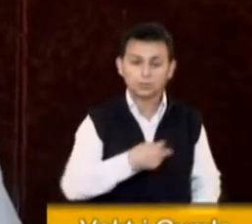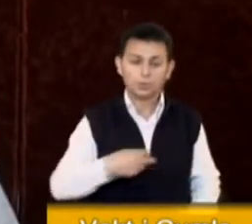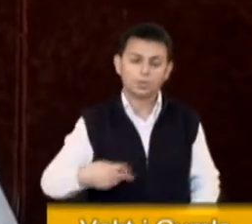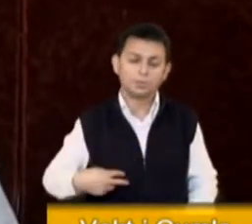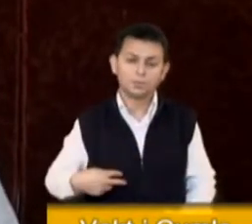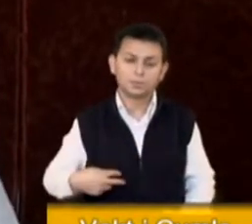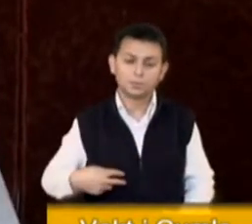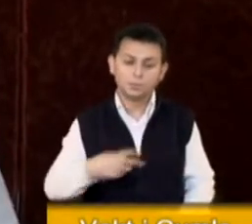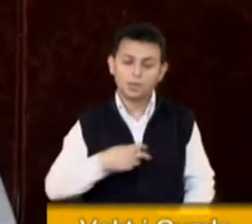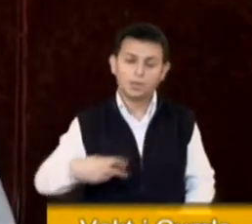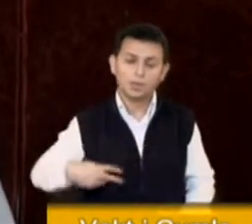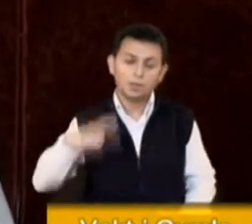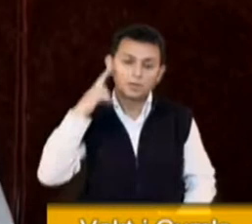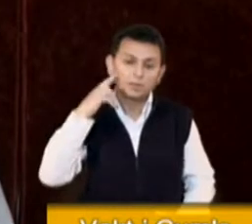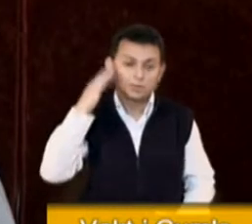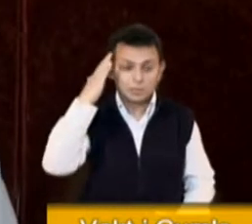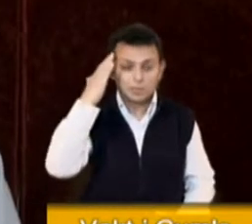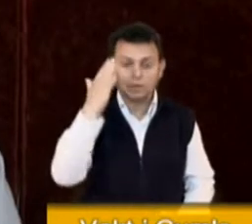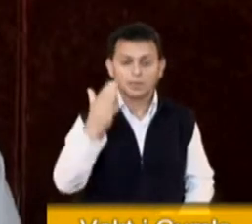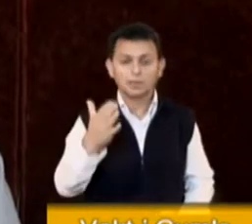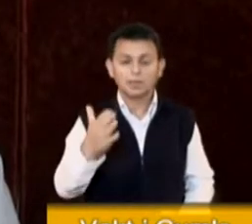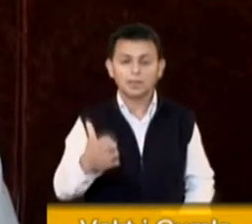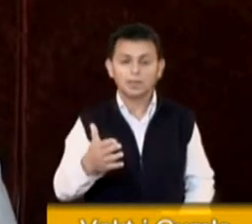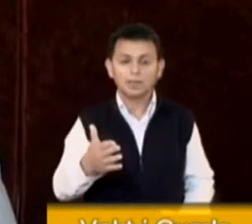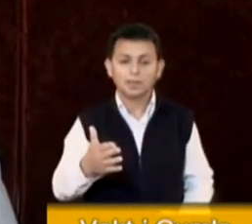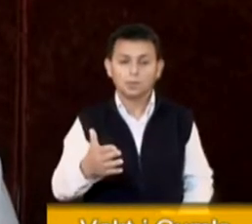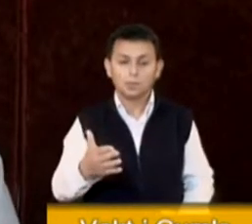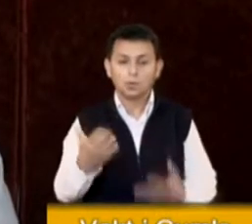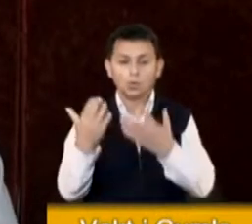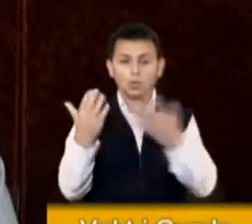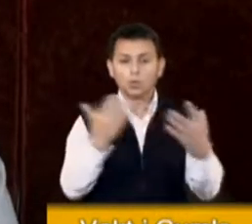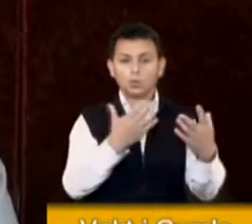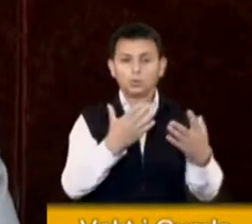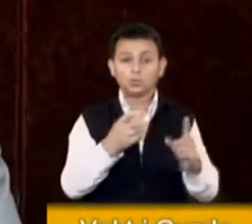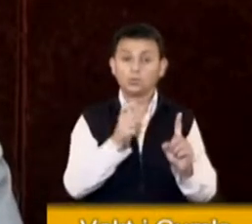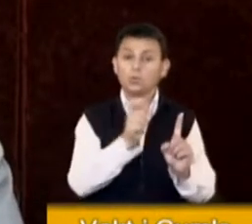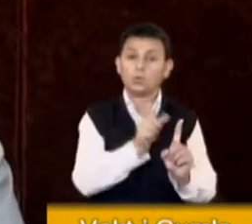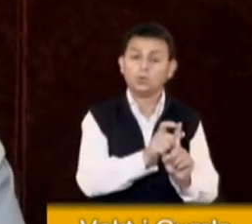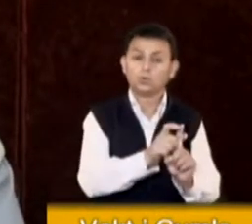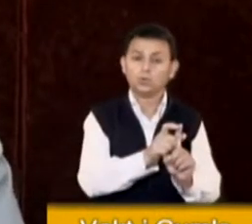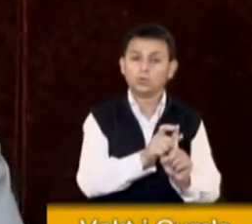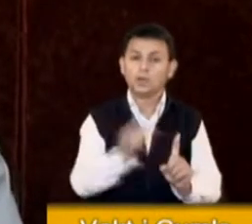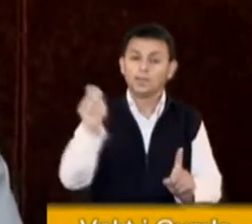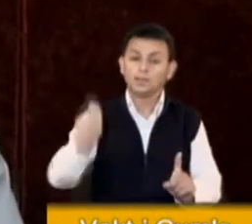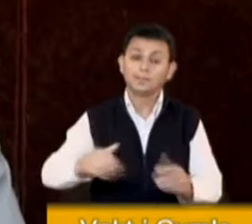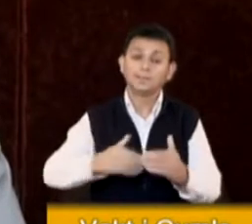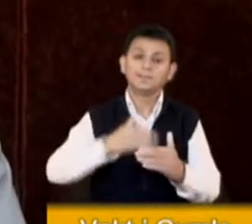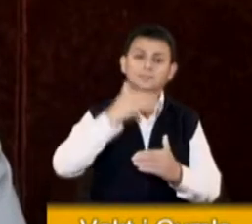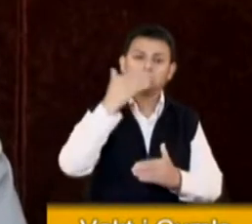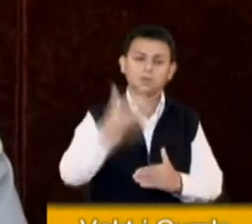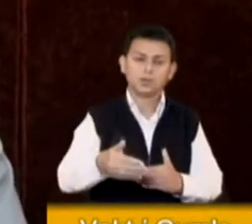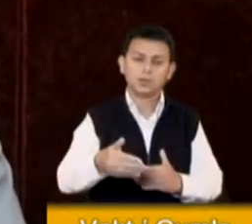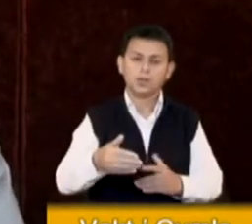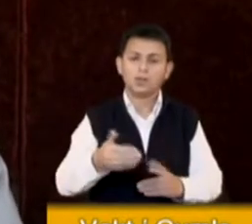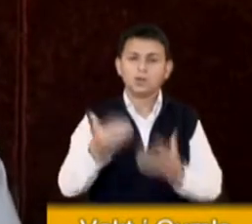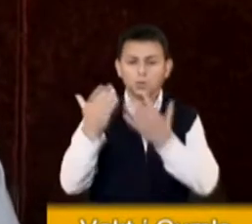ettikten sonra onun bunları okumasına müsaade ediyor. Demek ki anlatmaya çalıştığımız